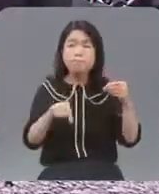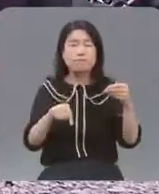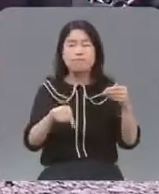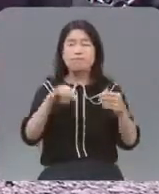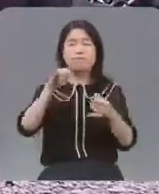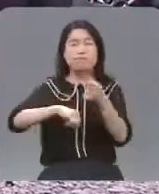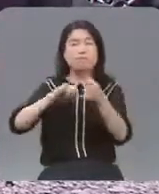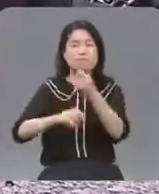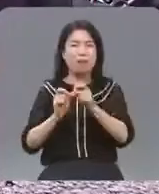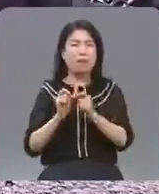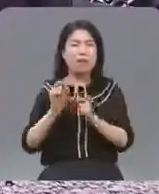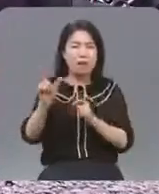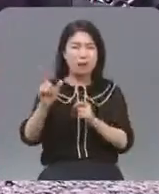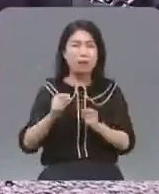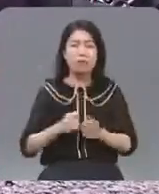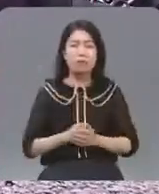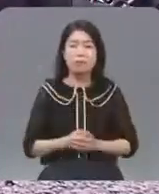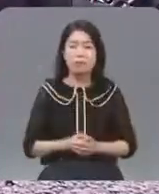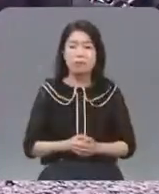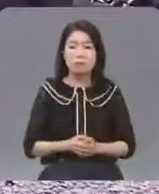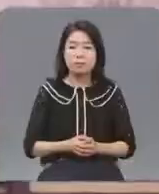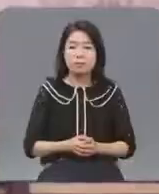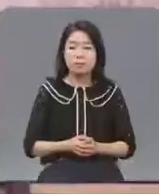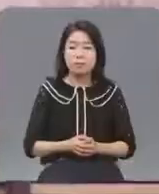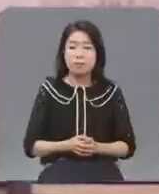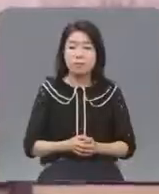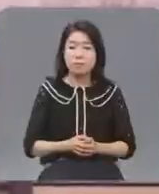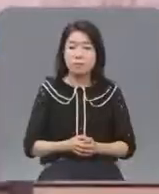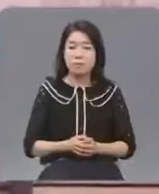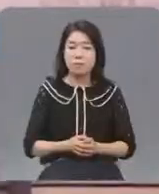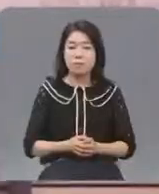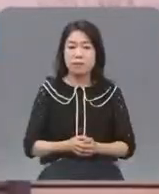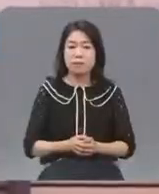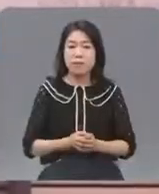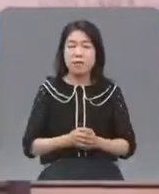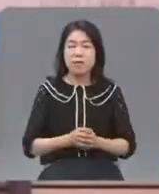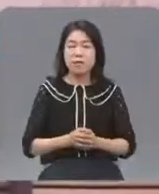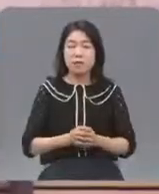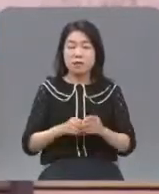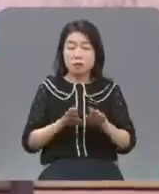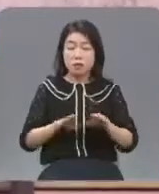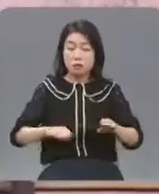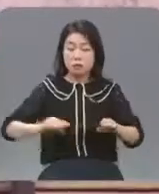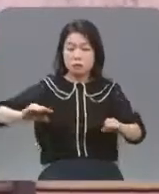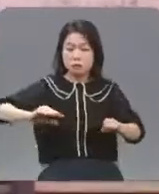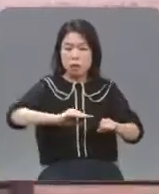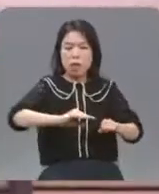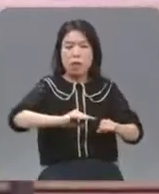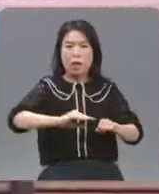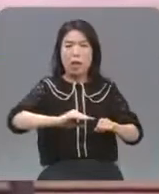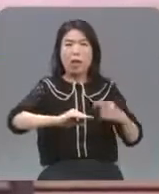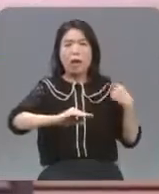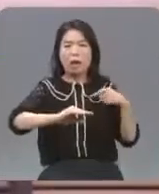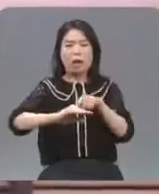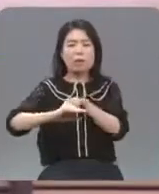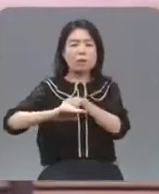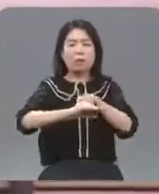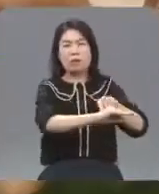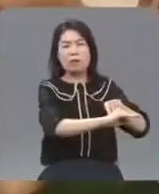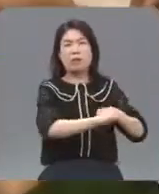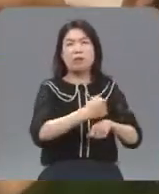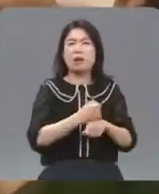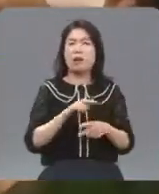지켜지지 않는 경우가 다반사입니다 1 종 개 차변 차량을 경비원들이 대신 이를 준다던지